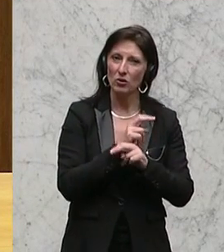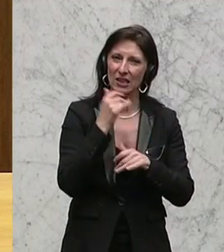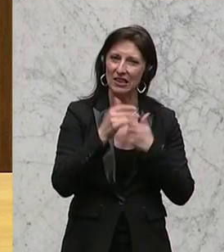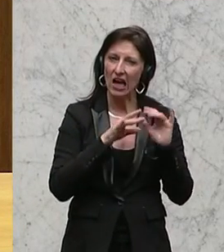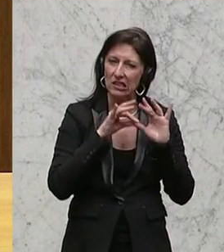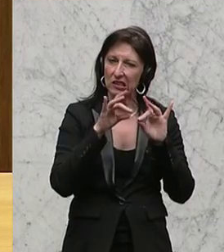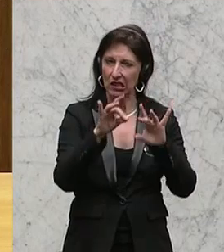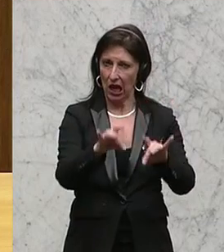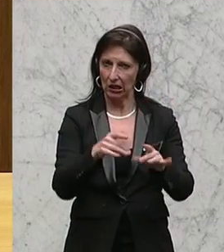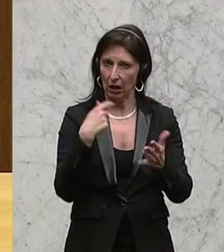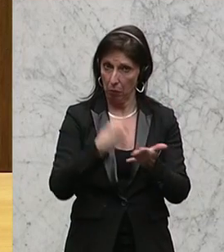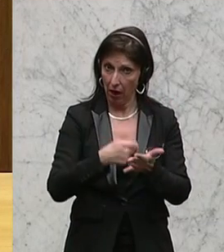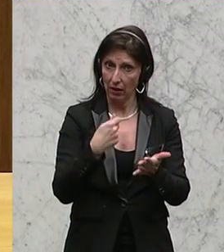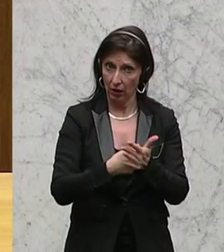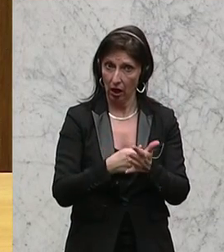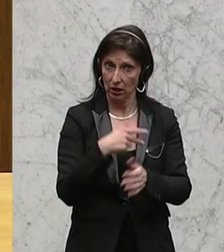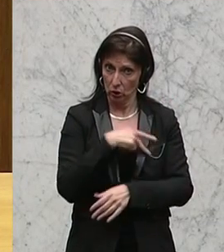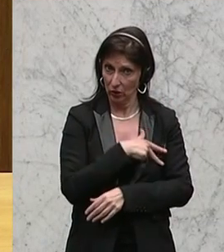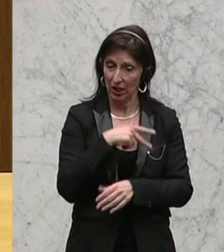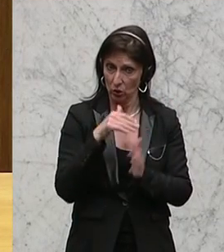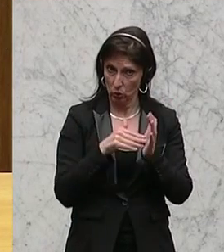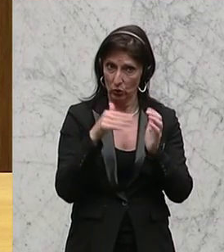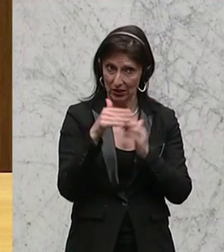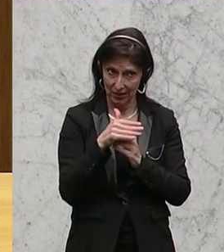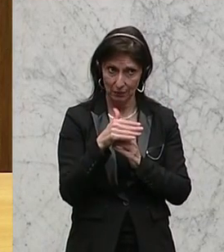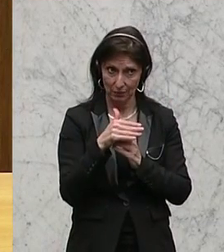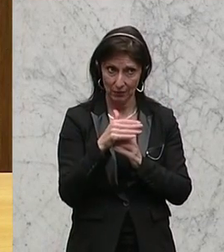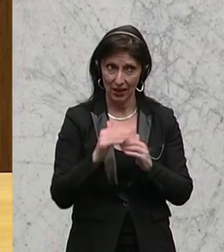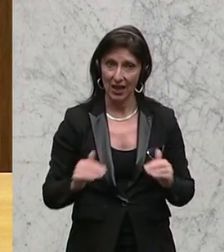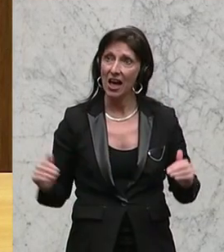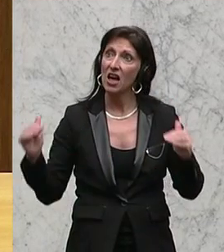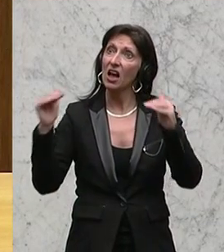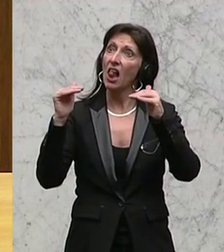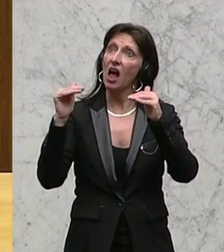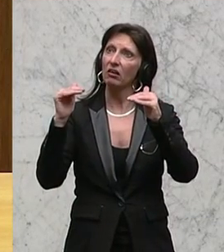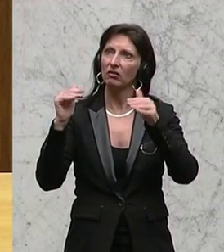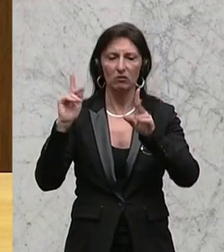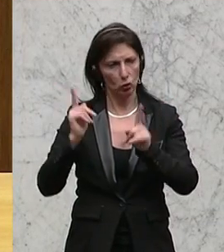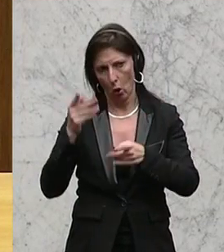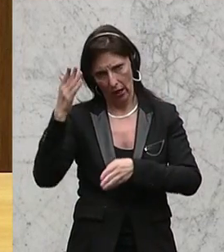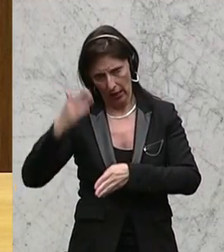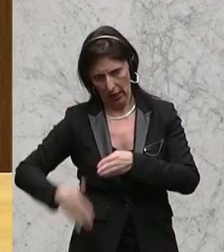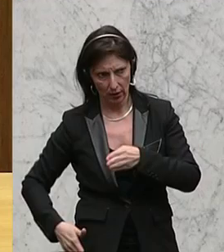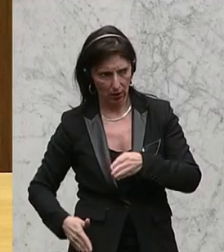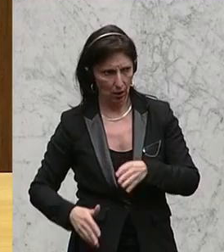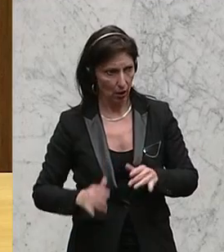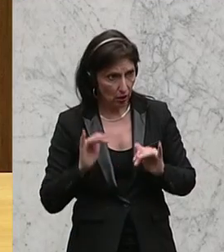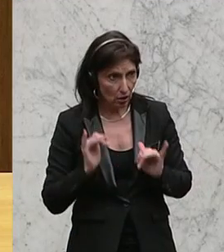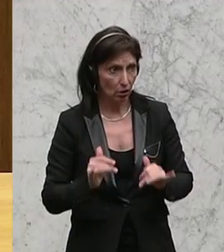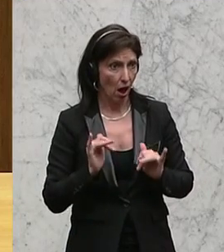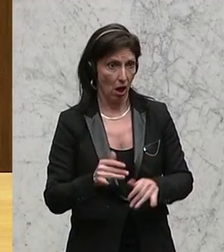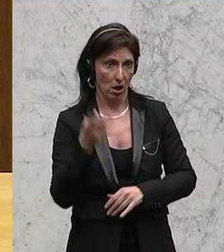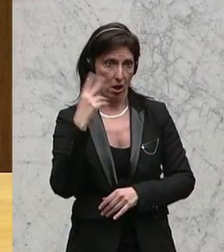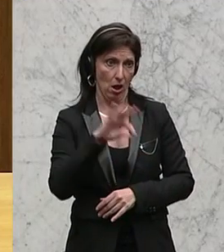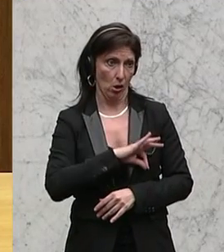jahrzehntelang Beiträge für das Sozialsystem geleistet haben, ist zu beenden. Ich gehe davon, ja, Herr Kollege,